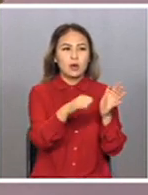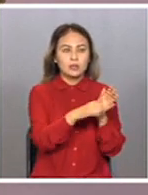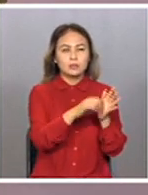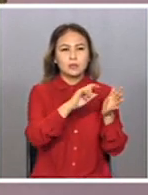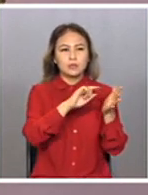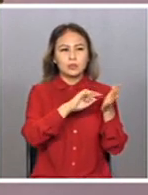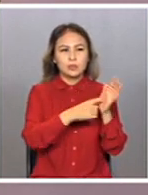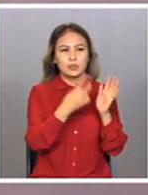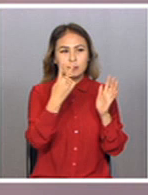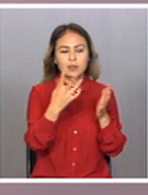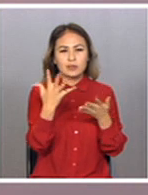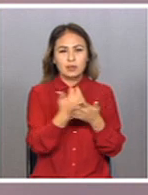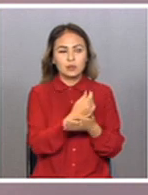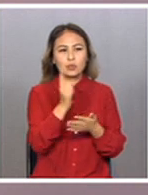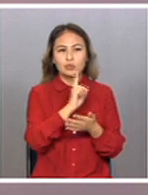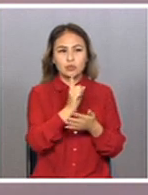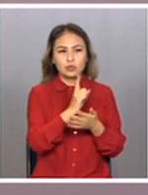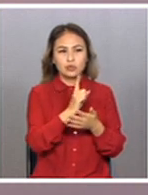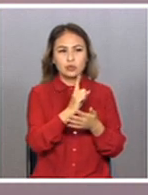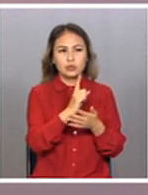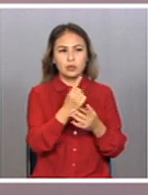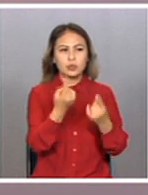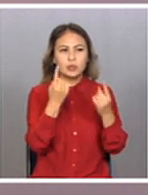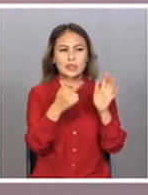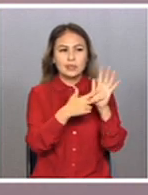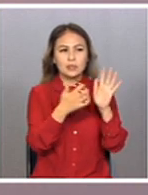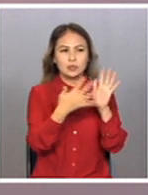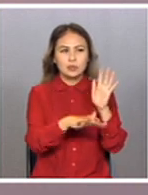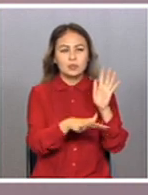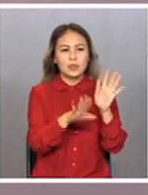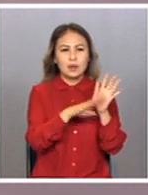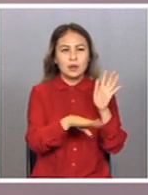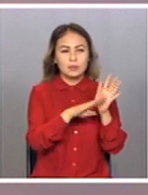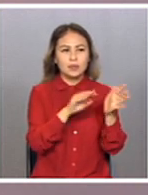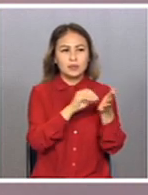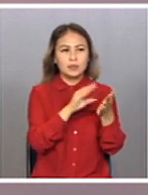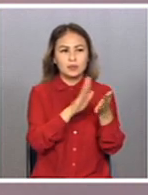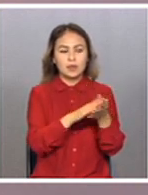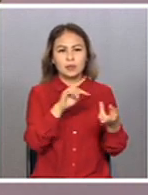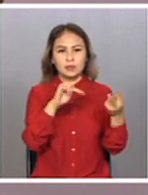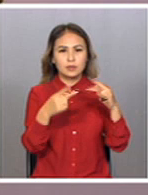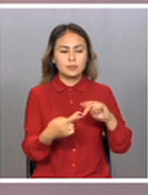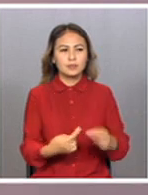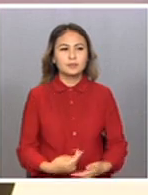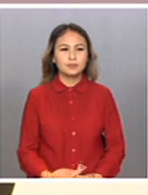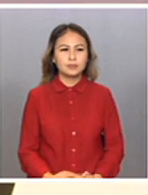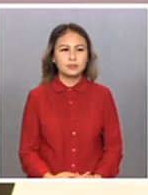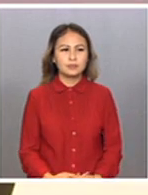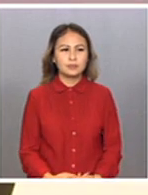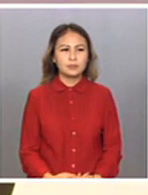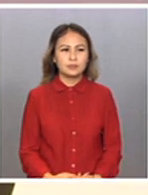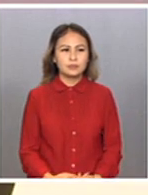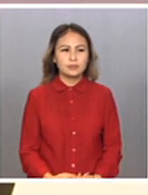көбейтіндісін анықтау нәтижесінде күрделі теңдеуді қарапайым теңдеуге айналдырып алдыңдар.